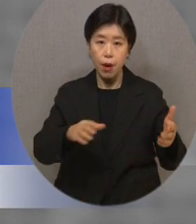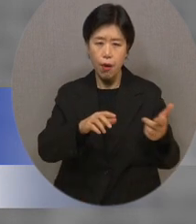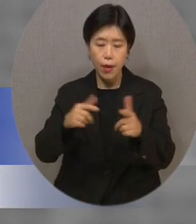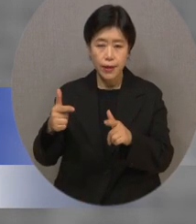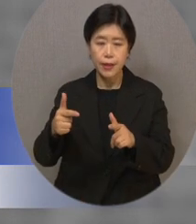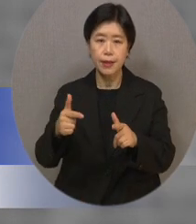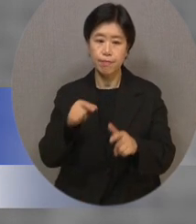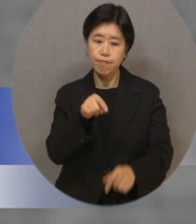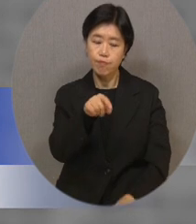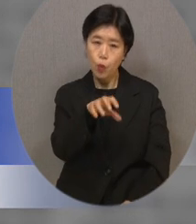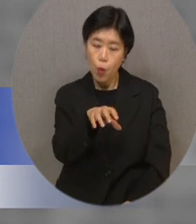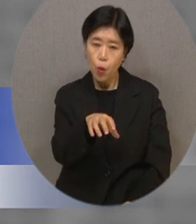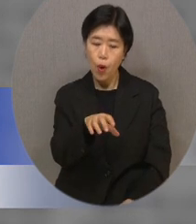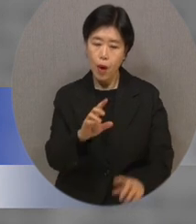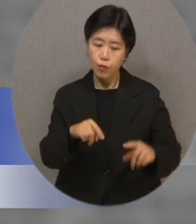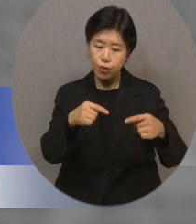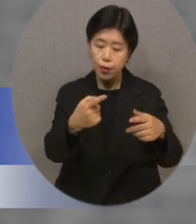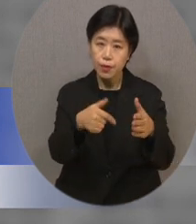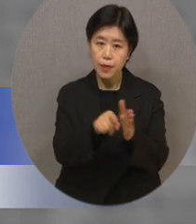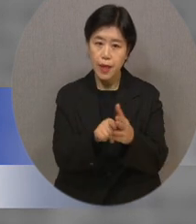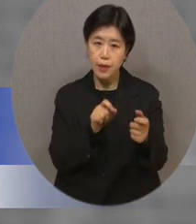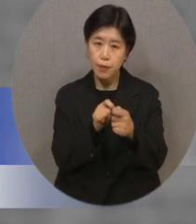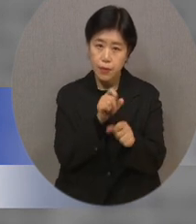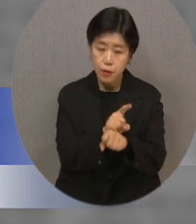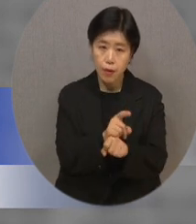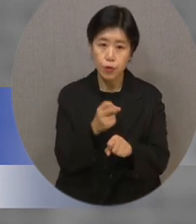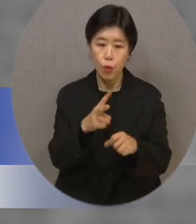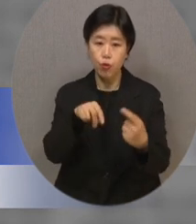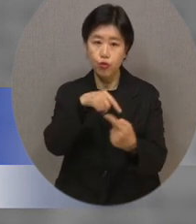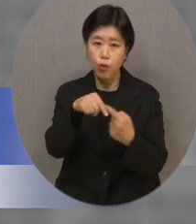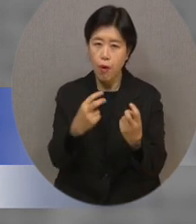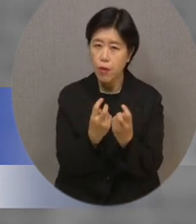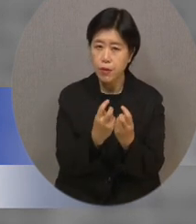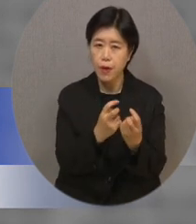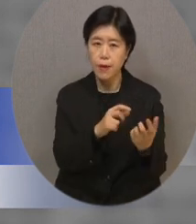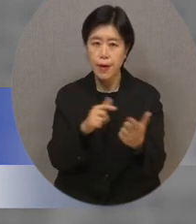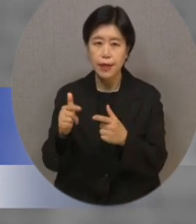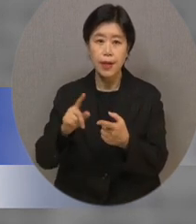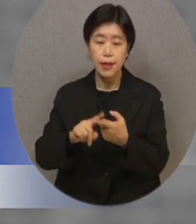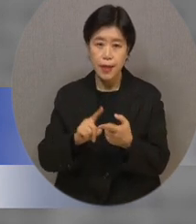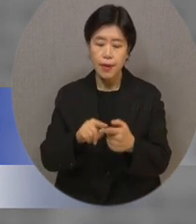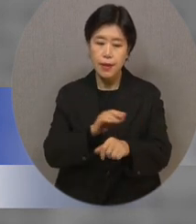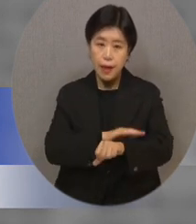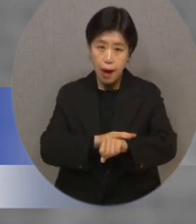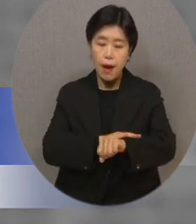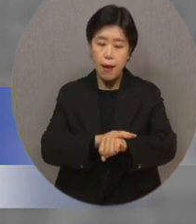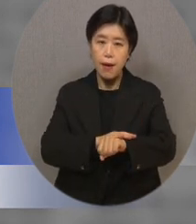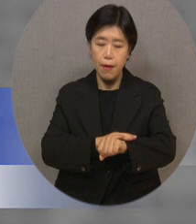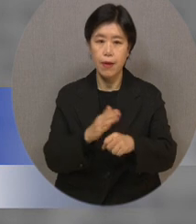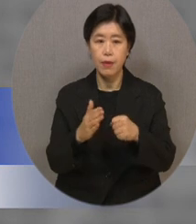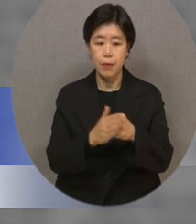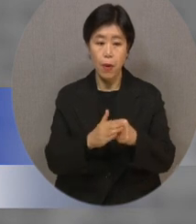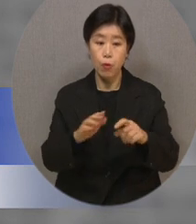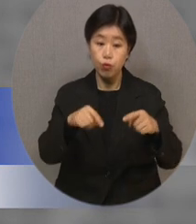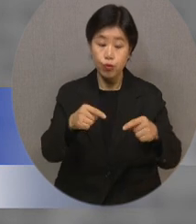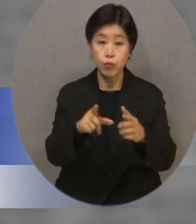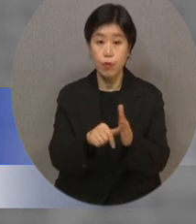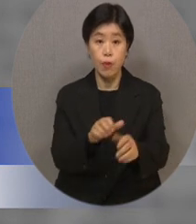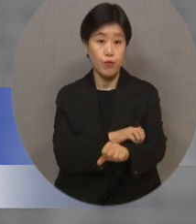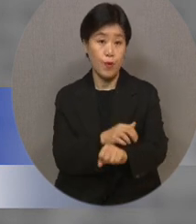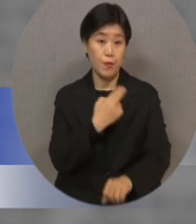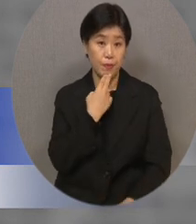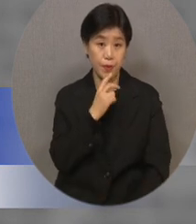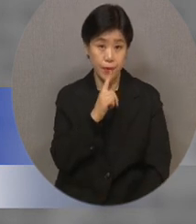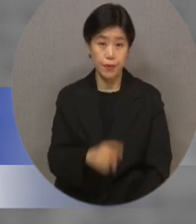각도에서 접근성을 고려한 기획과이 운영으로 관람의 장벽을 걷어 냈다는 기사가 실렸습니다 이밖에도